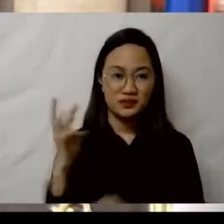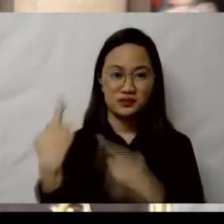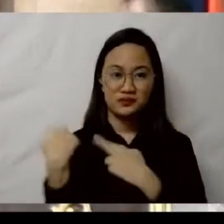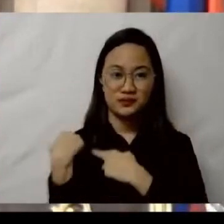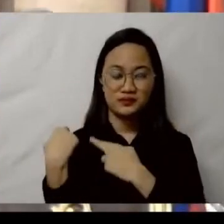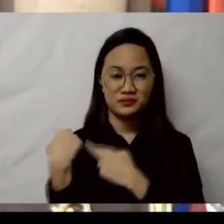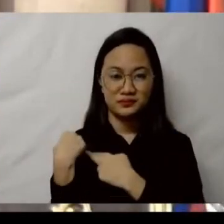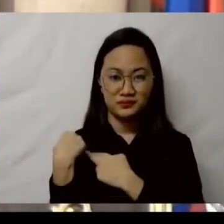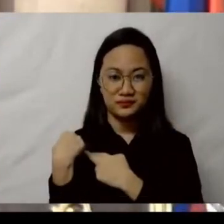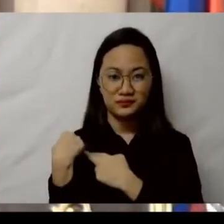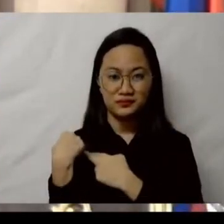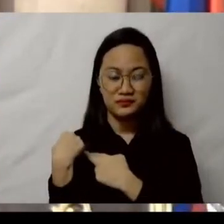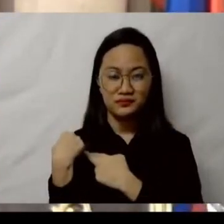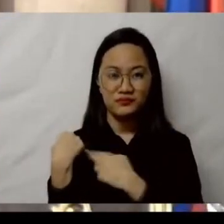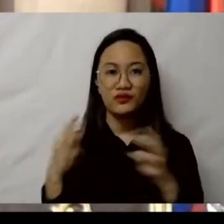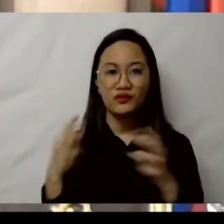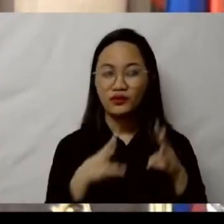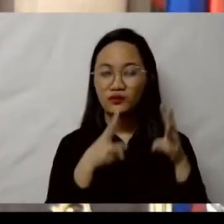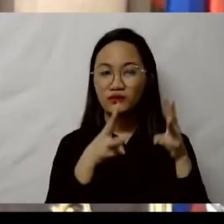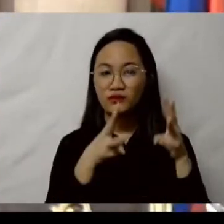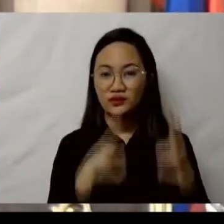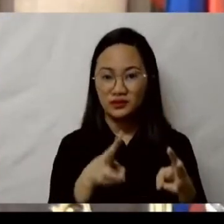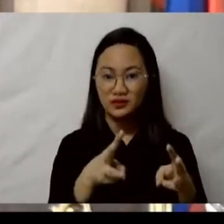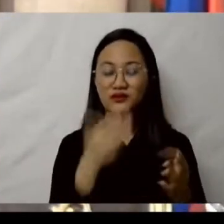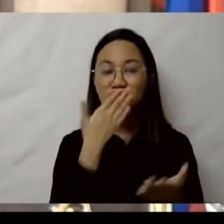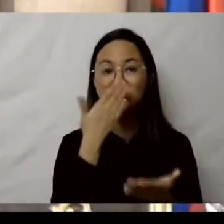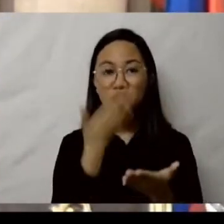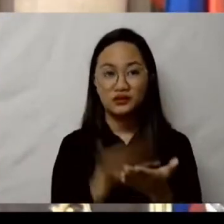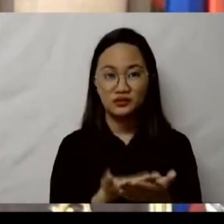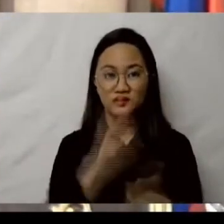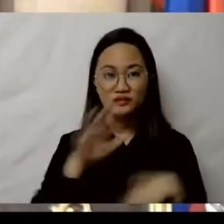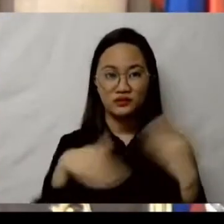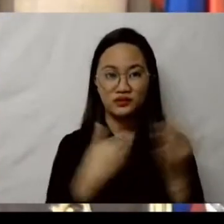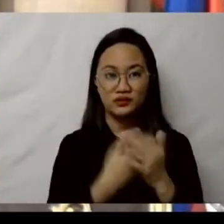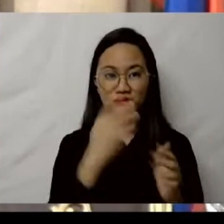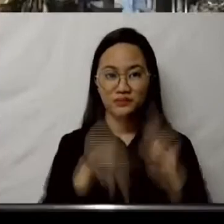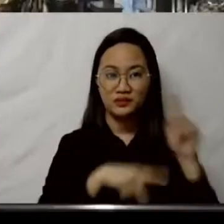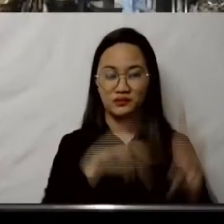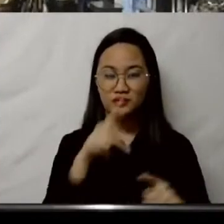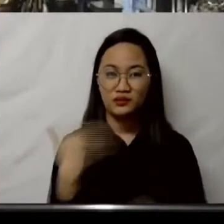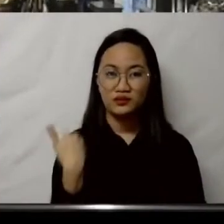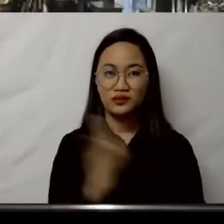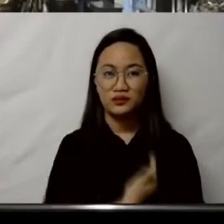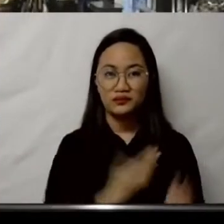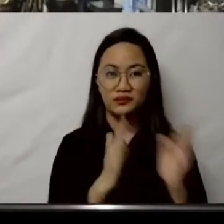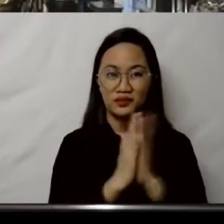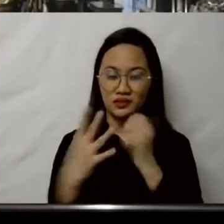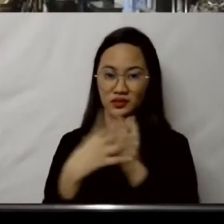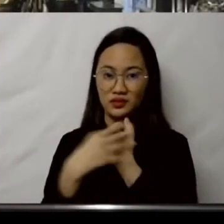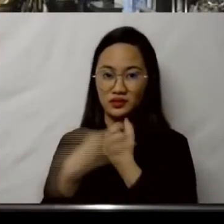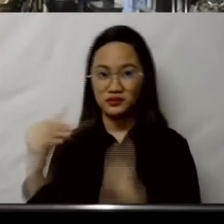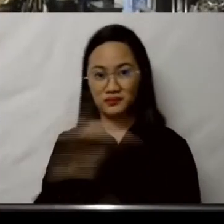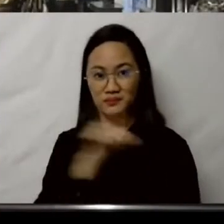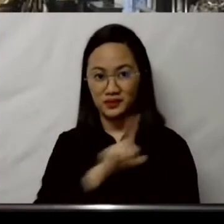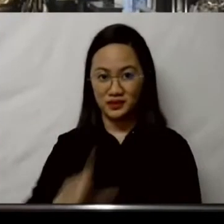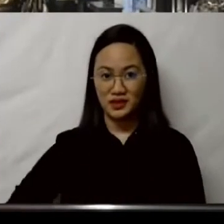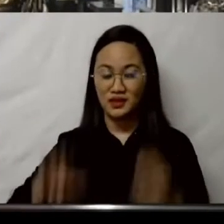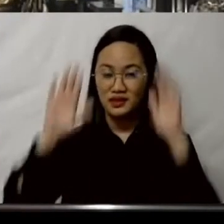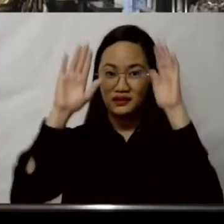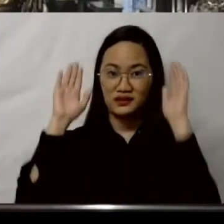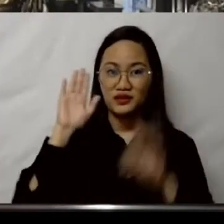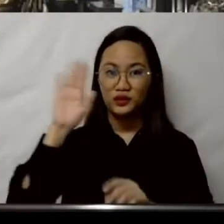ito tungo sa kabubuti ng lahat. Manalangin tayo. Panginoon, dinggin mo ang iyong